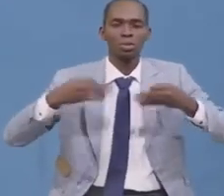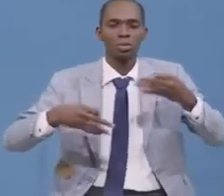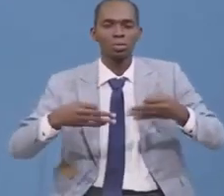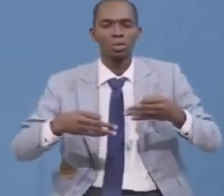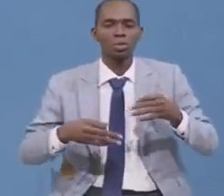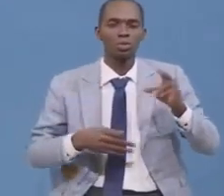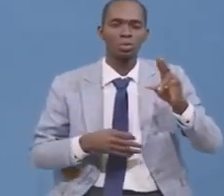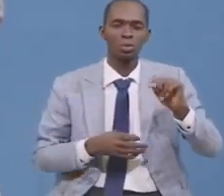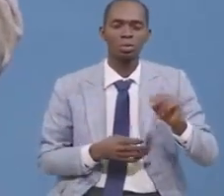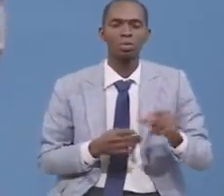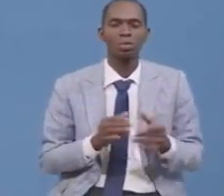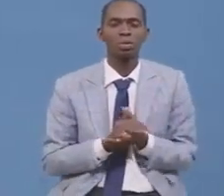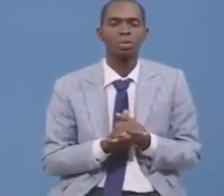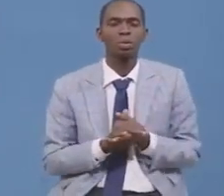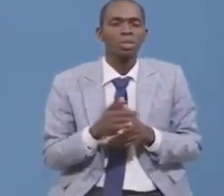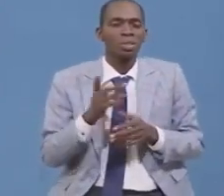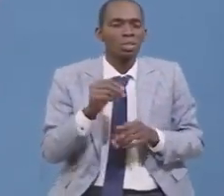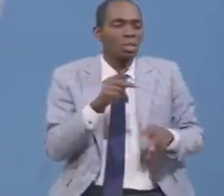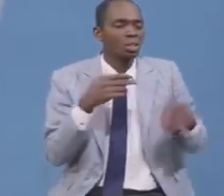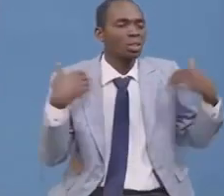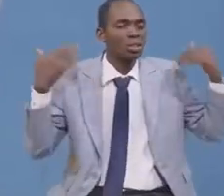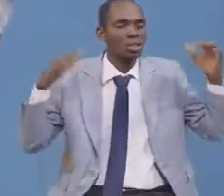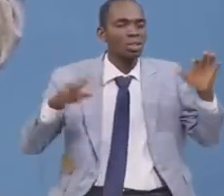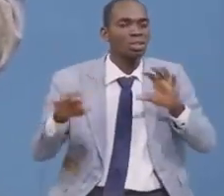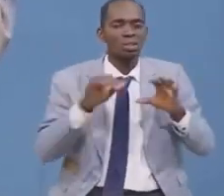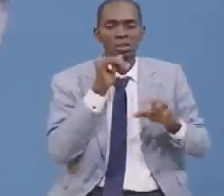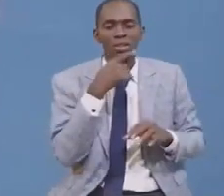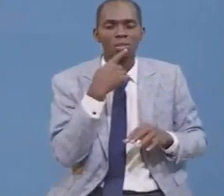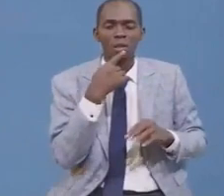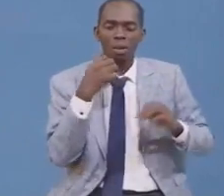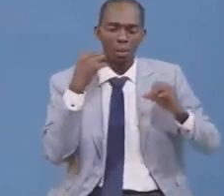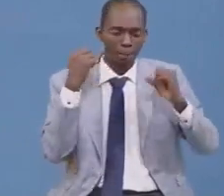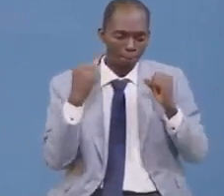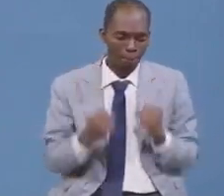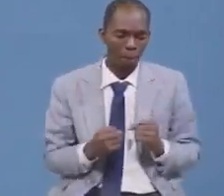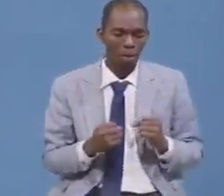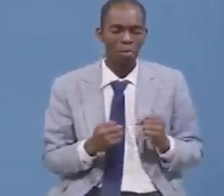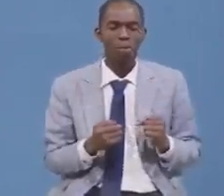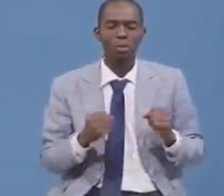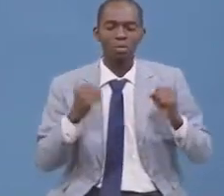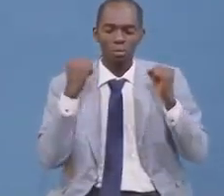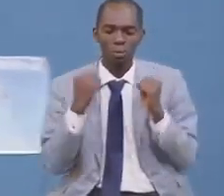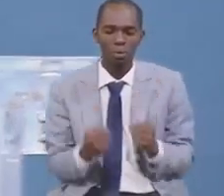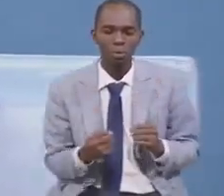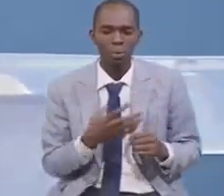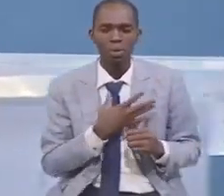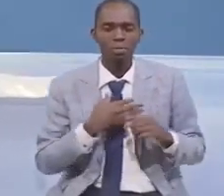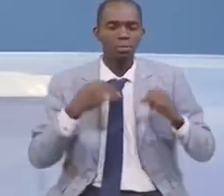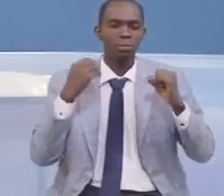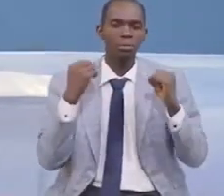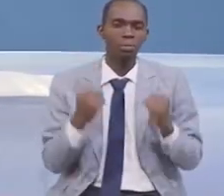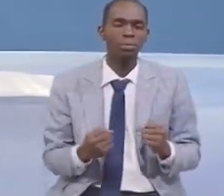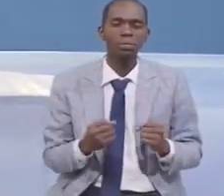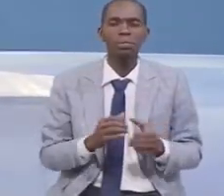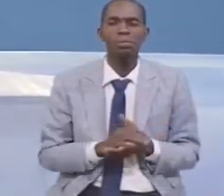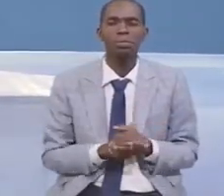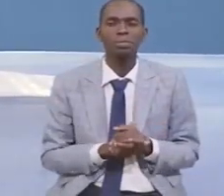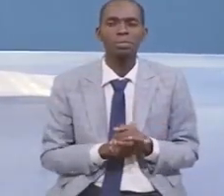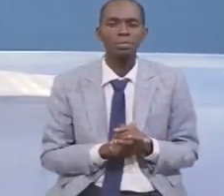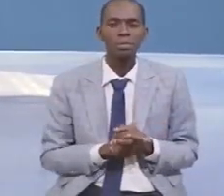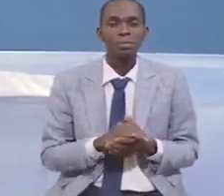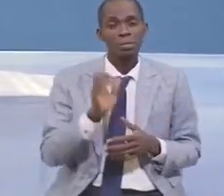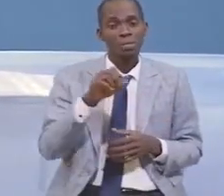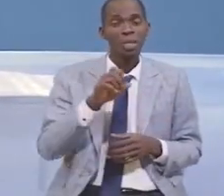న్యాయవంతుడు, న్యాయవంతుడు అనలేదు. They say power, power, power. లేక శక్తి, శక్తి, శక్తివంతుడు అనలేదు. Yes,